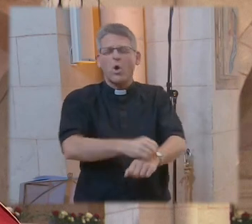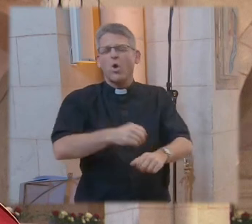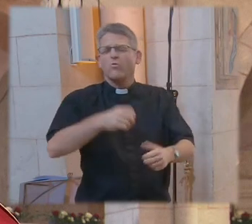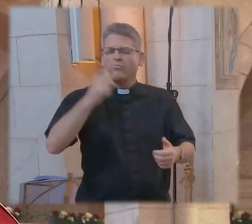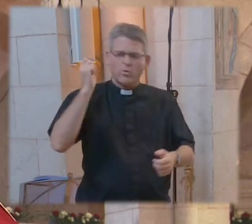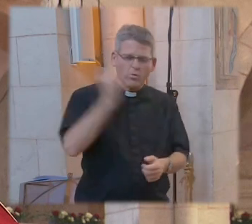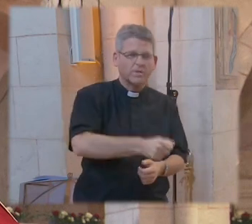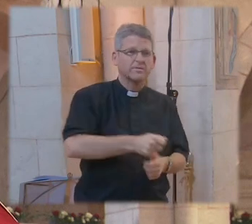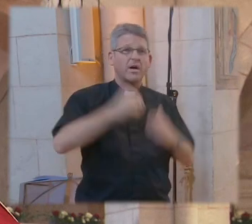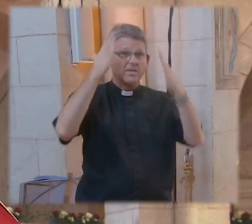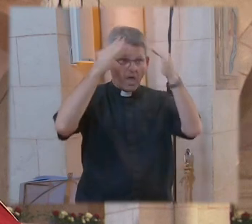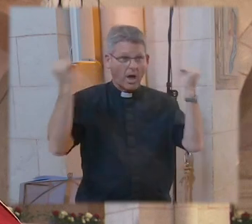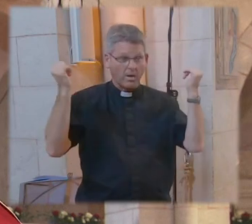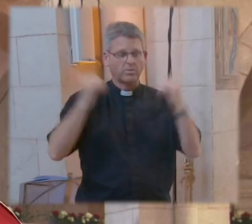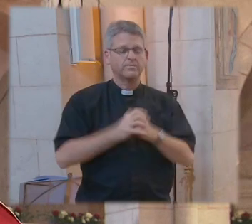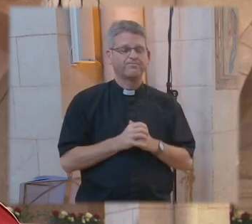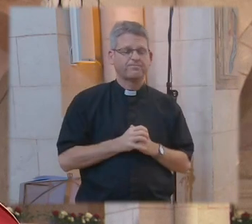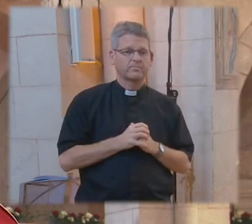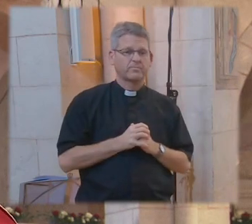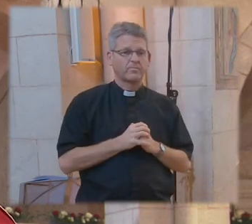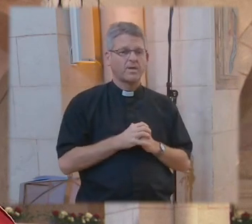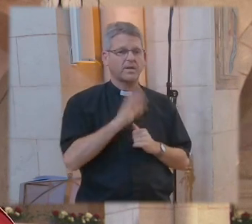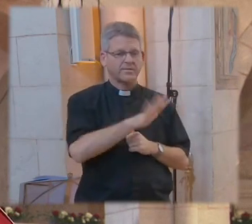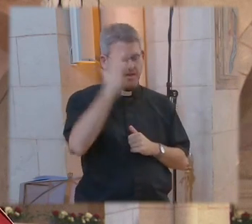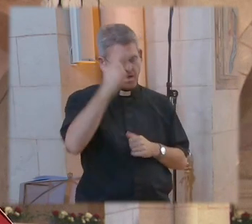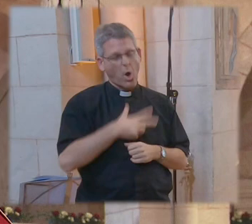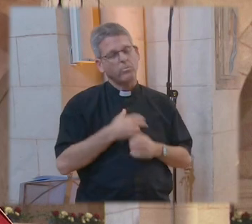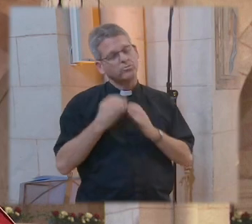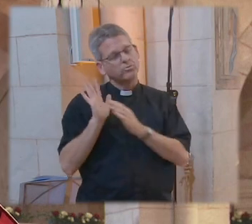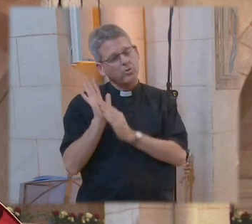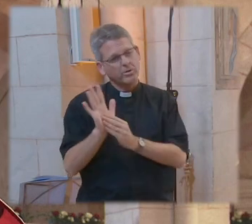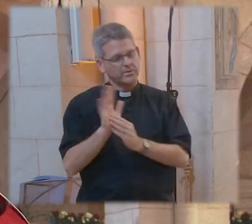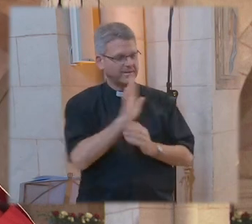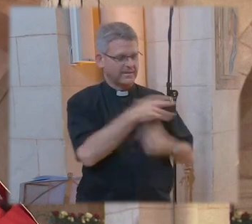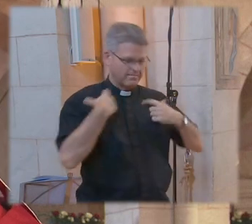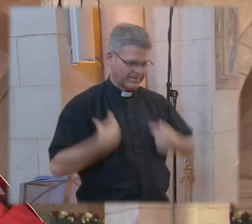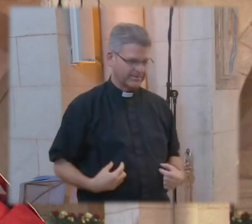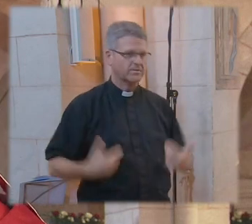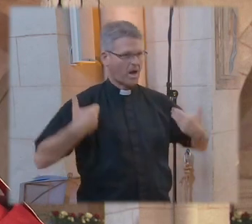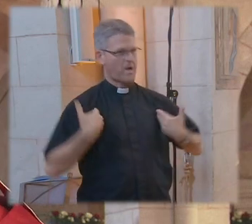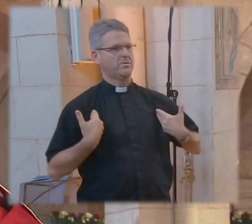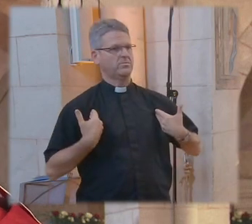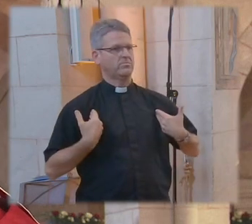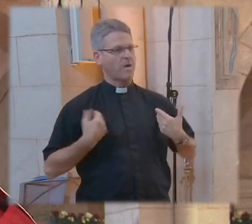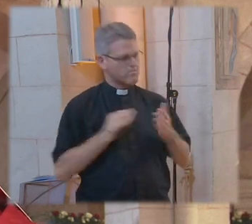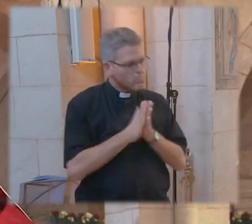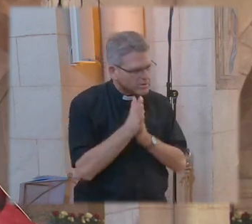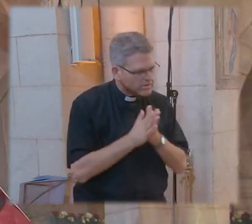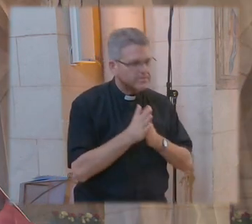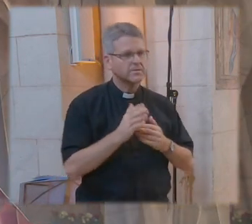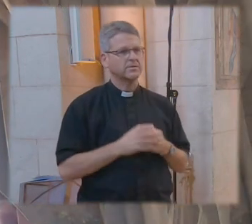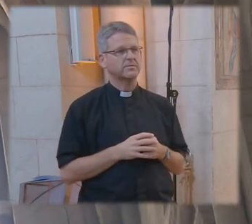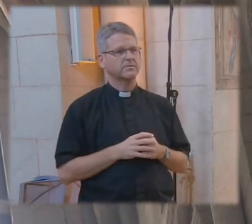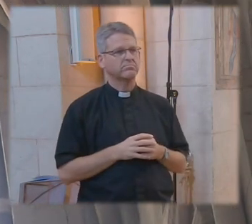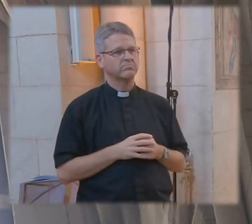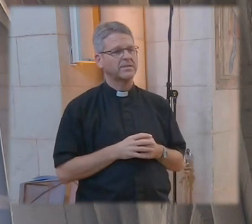zum Lager in Dachau von seinem Glaubenszeugnis und seinem priesterlichen Handeln motiviert gewesen ist,